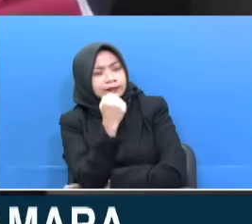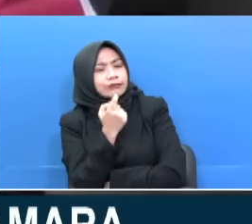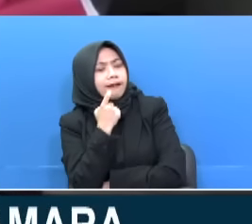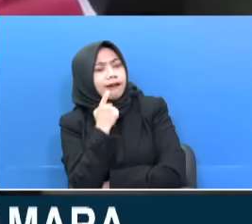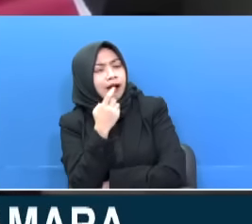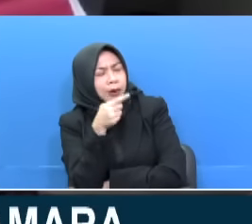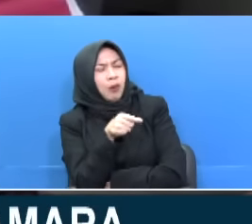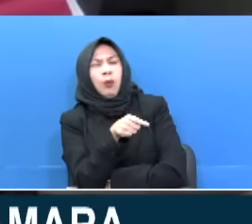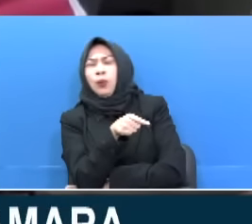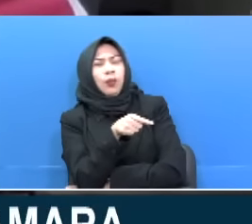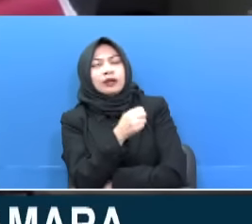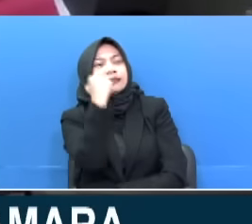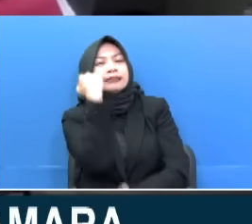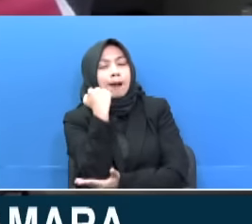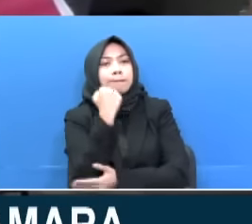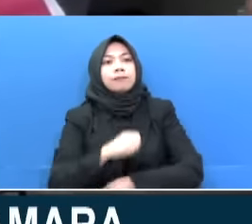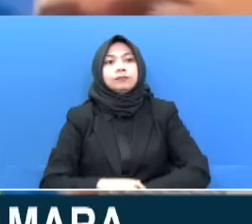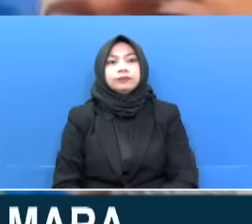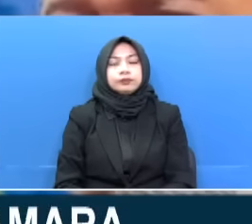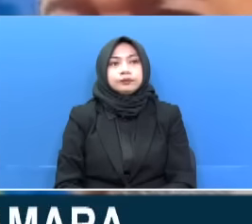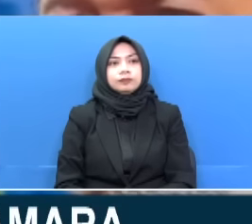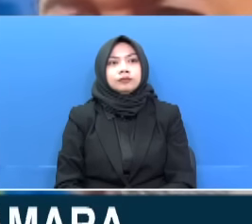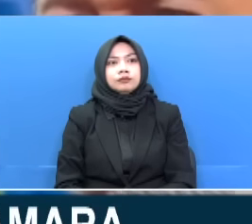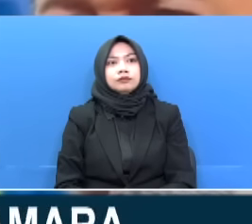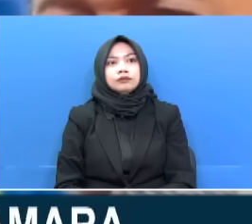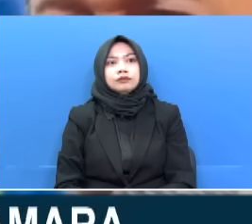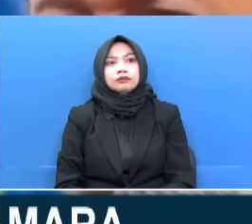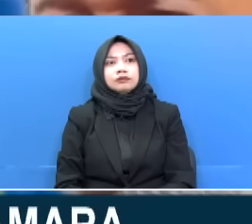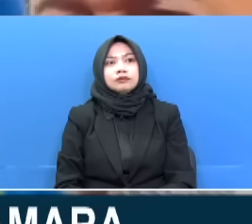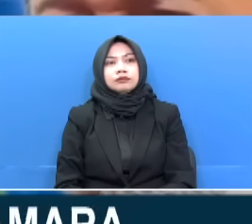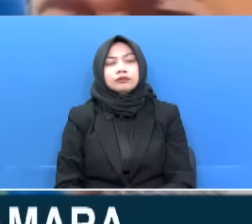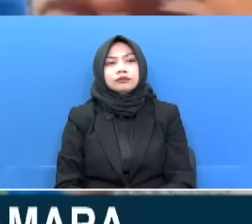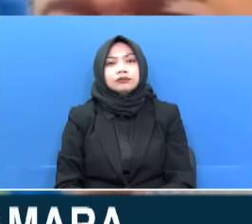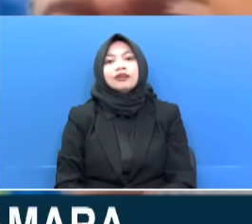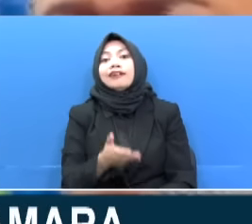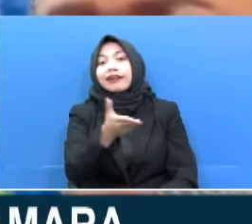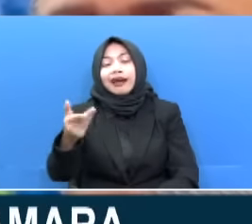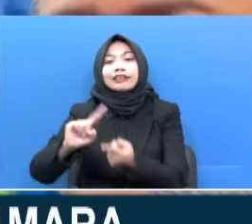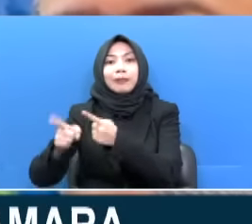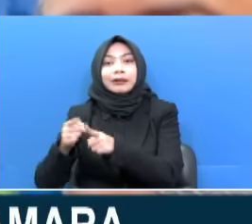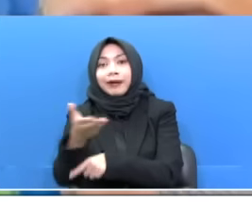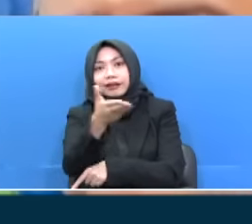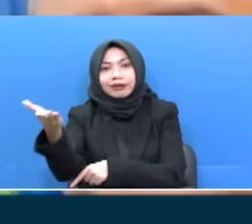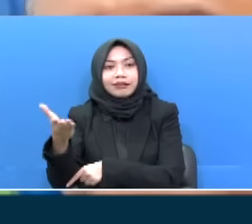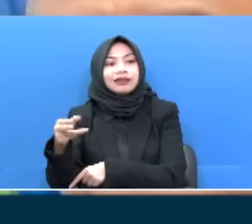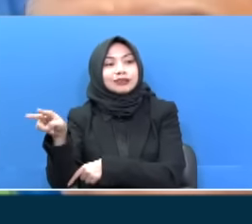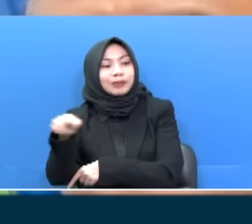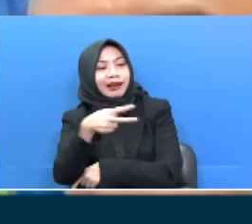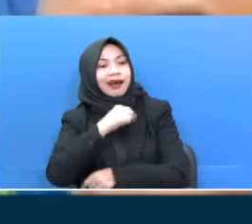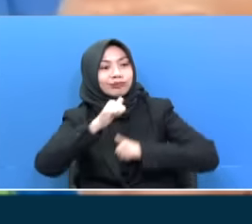sangat kejam ya teman-teman nilai aja seperti apa ya kalau